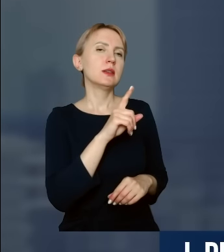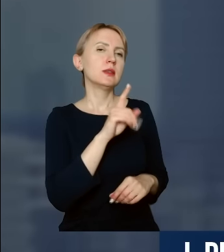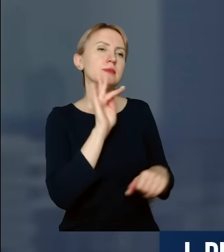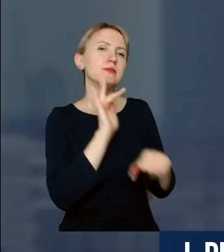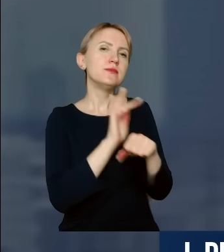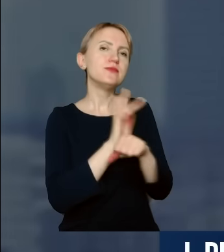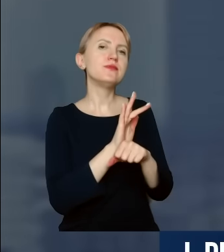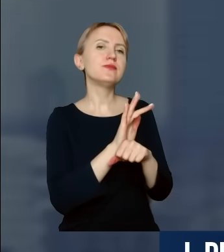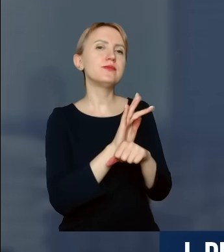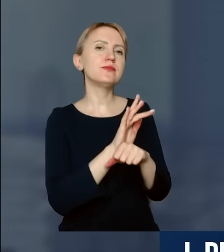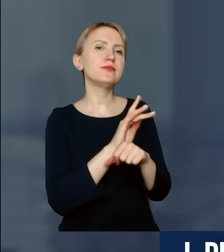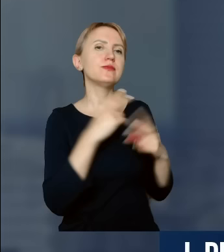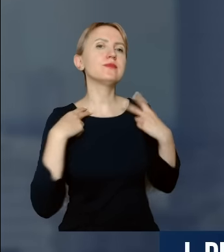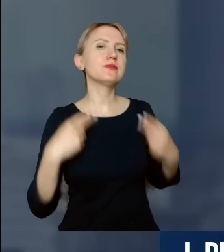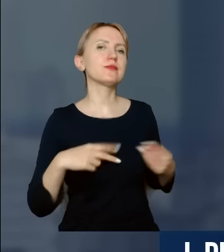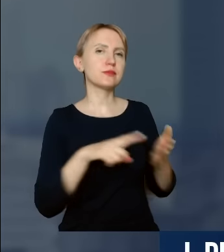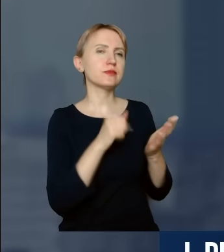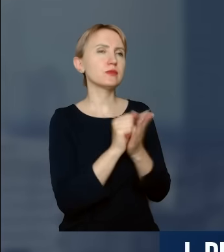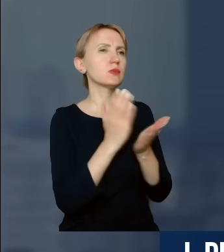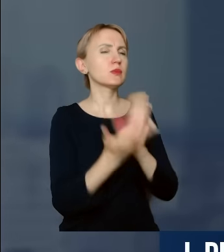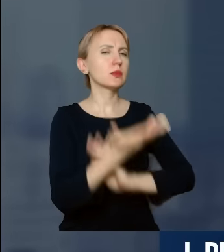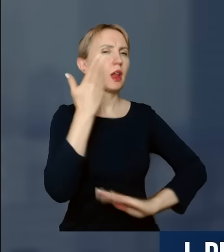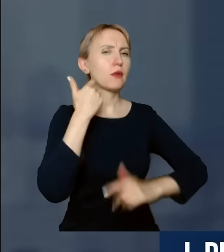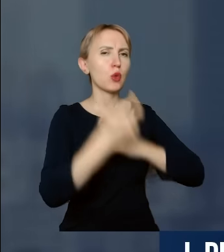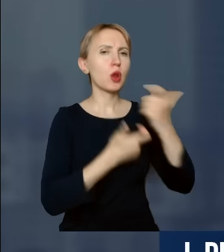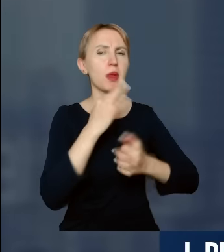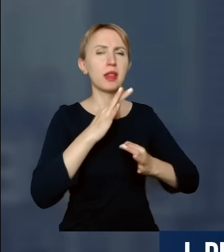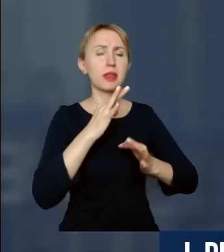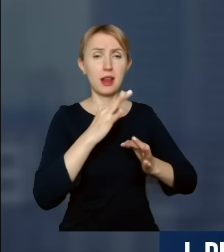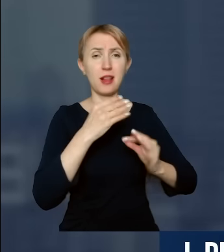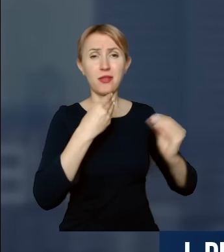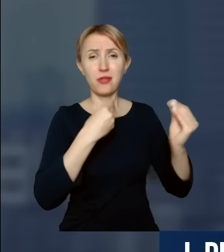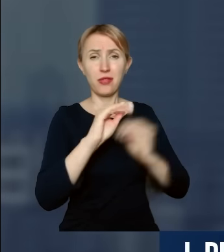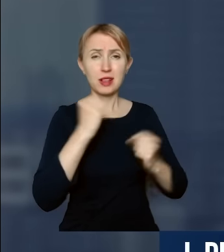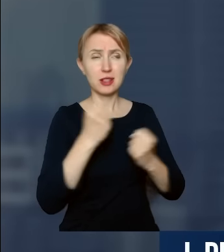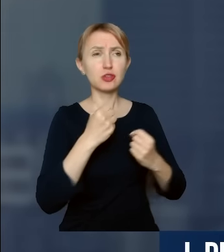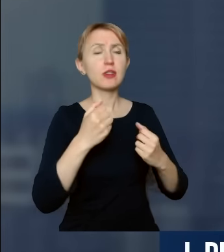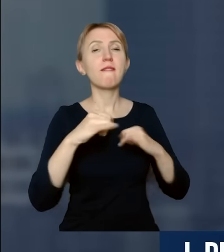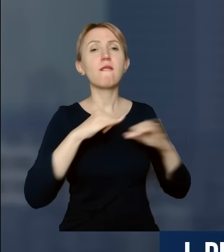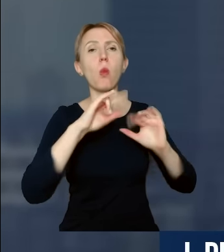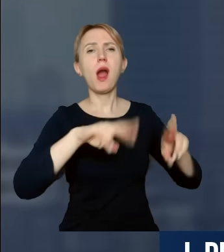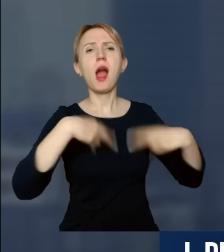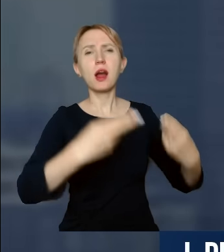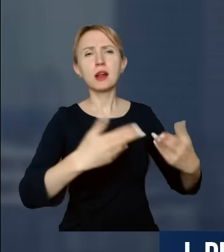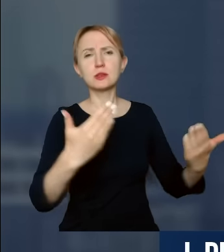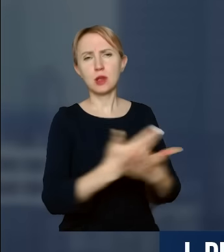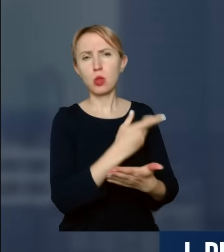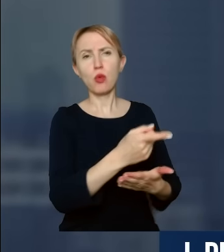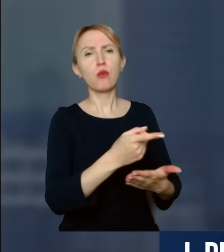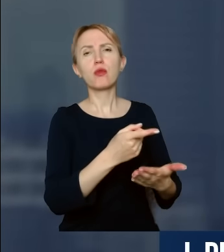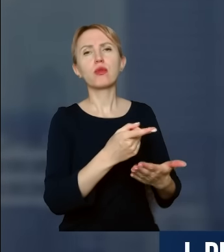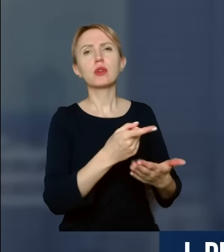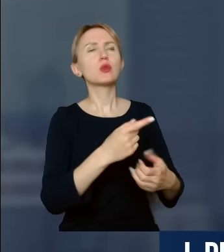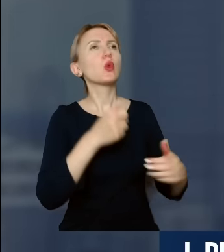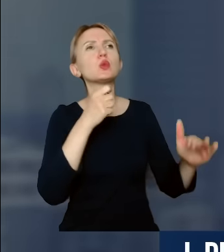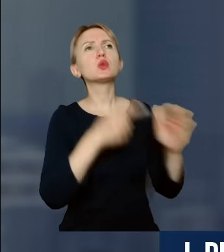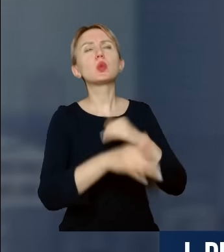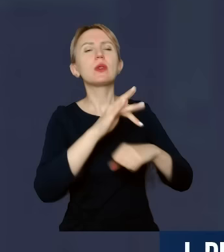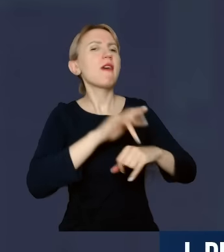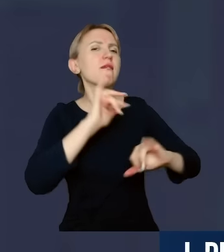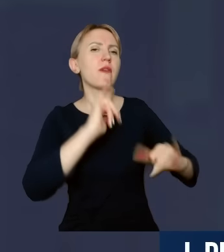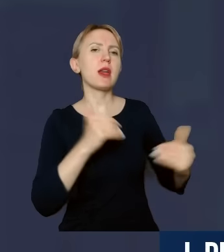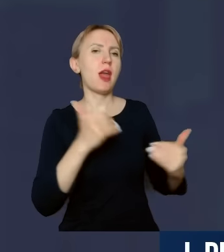od bardzo długiego czasu, prawda? A teraz się nasilił po przejęciu władzy. Czym on może skutkować w pani ocenie?